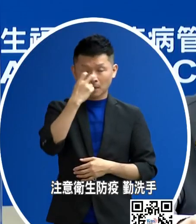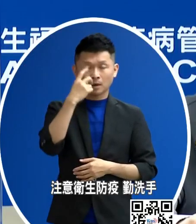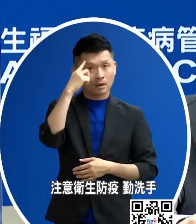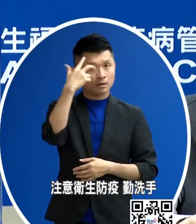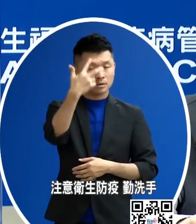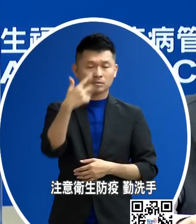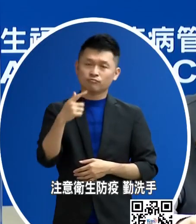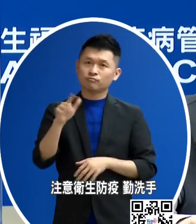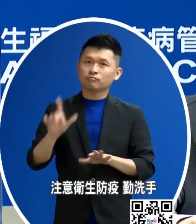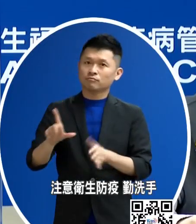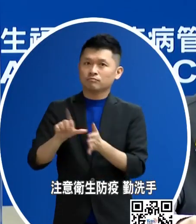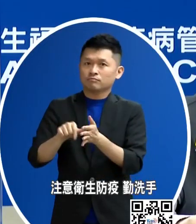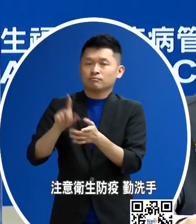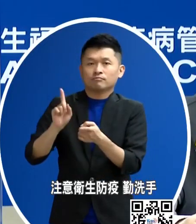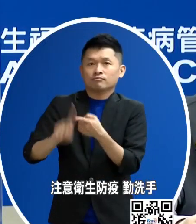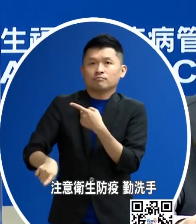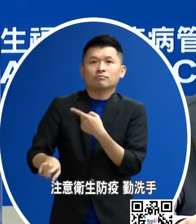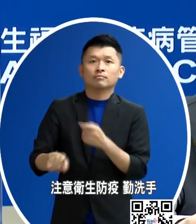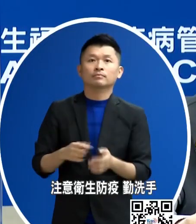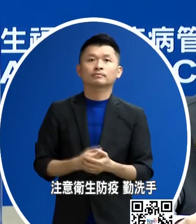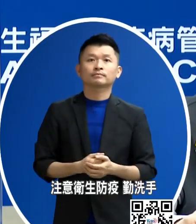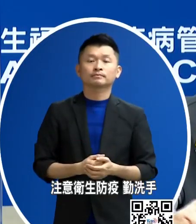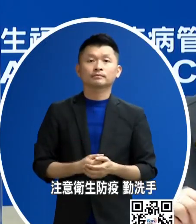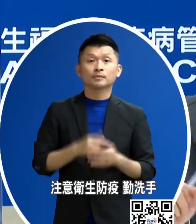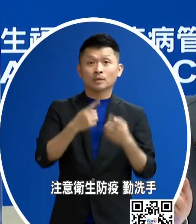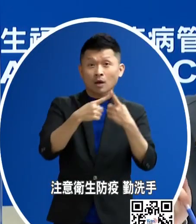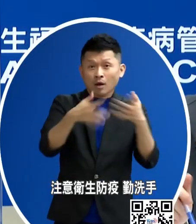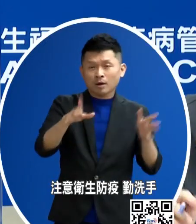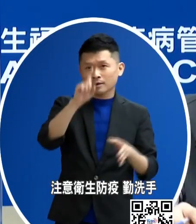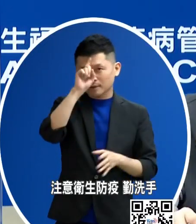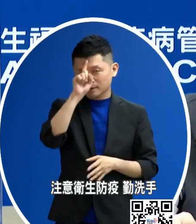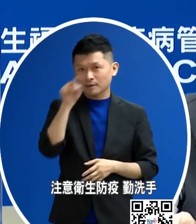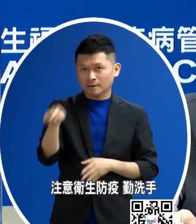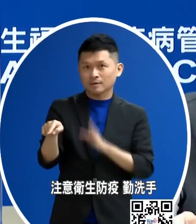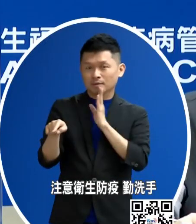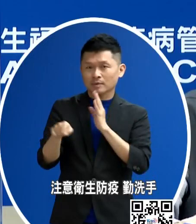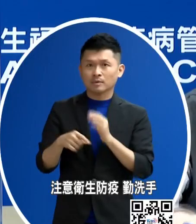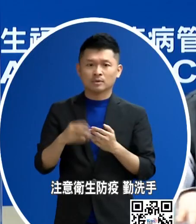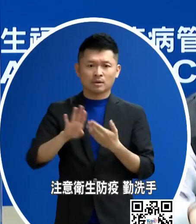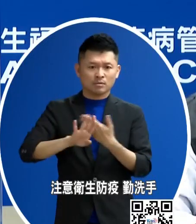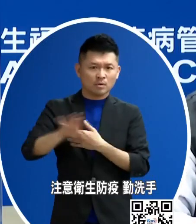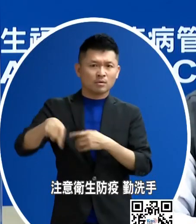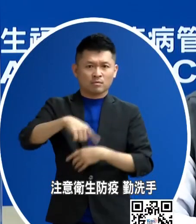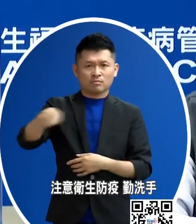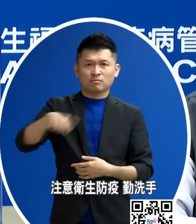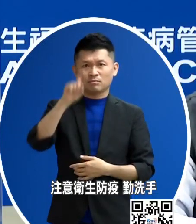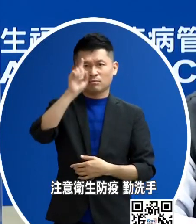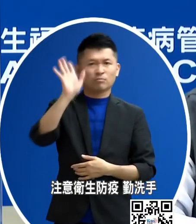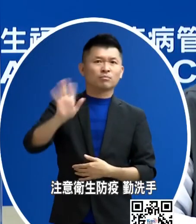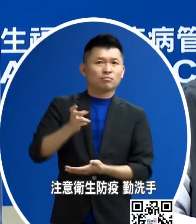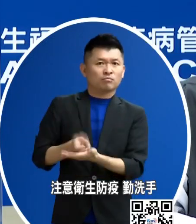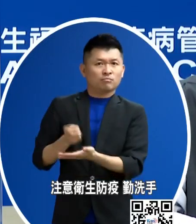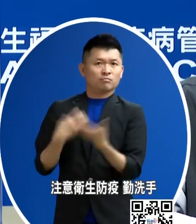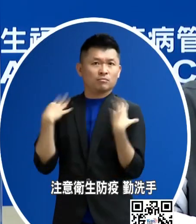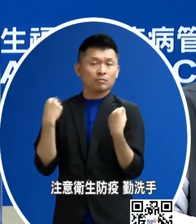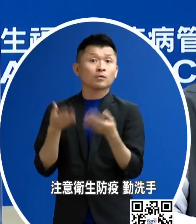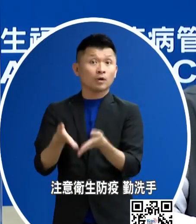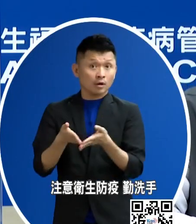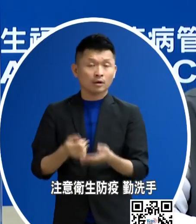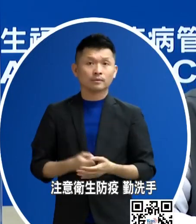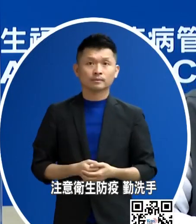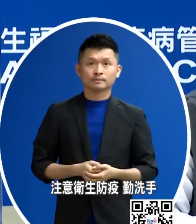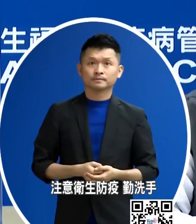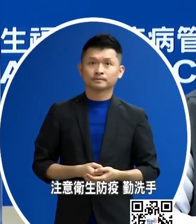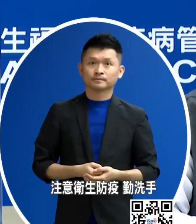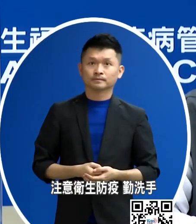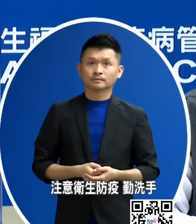了哈。但有一部分人是非常有这样的期待，但是也有一部分人非常不希望这样期待。好，所以基本上要